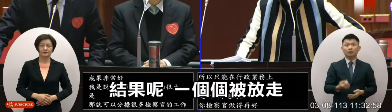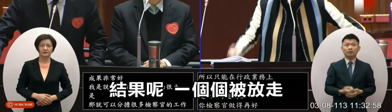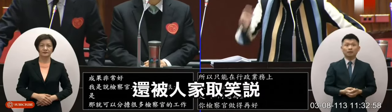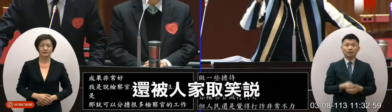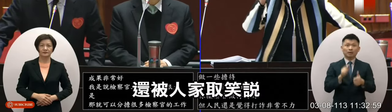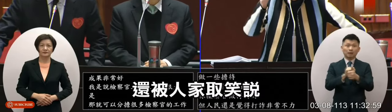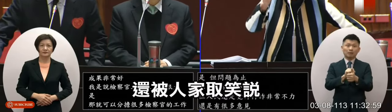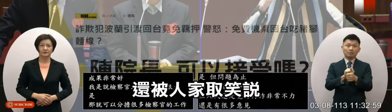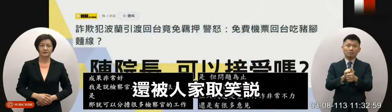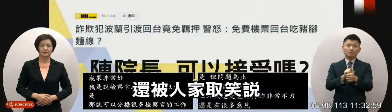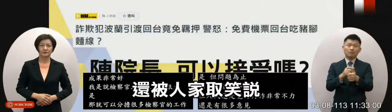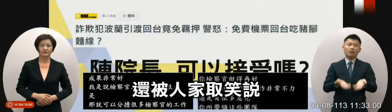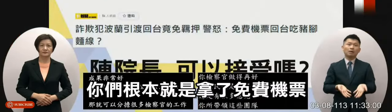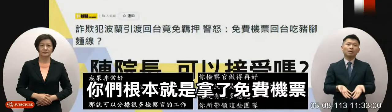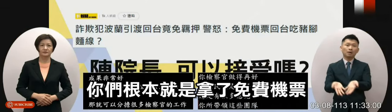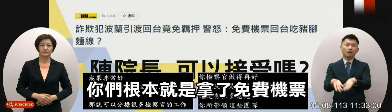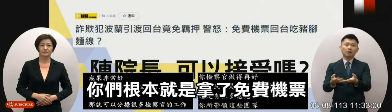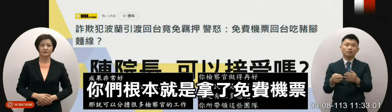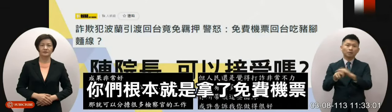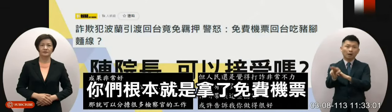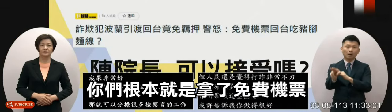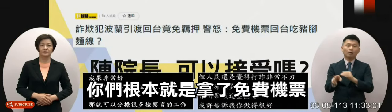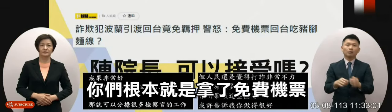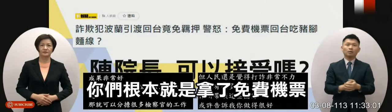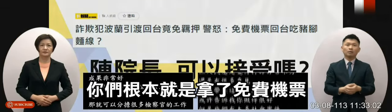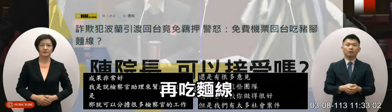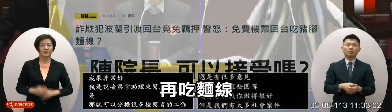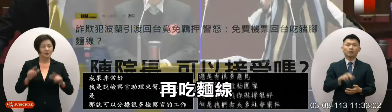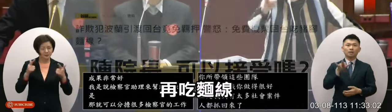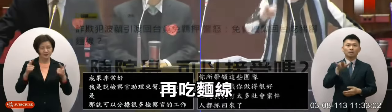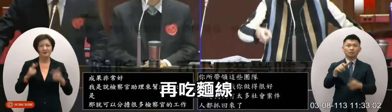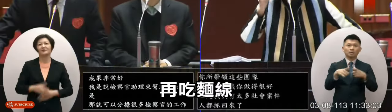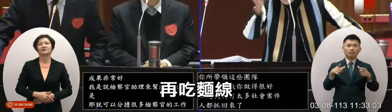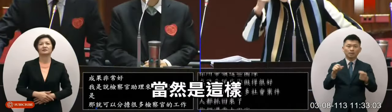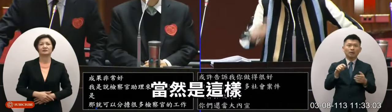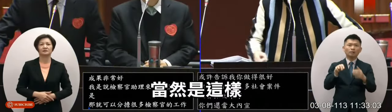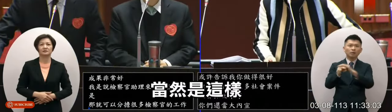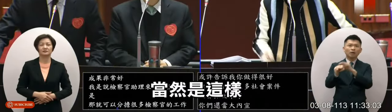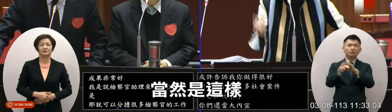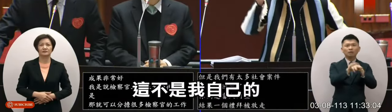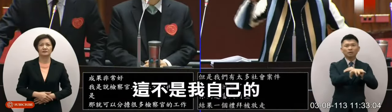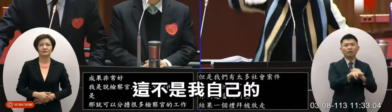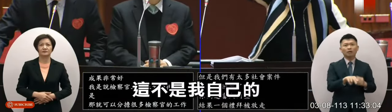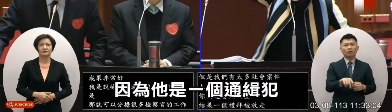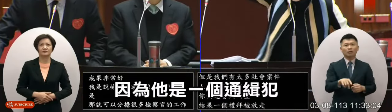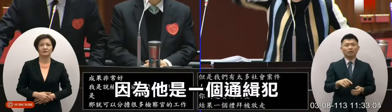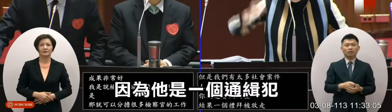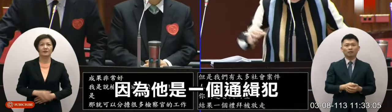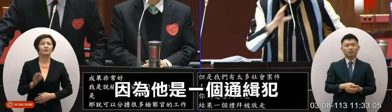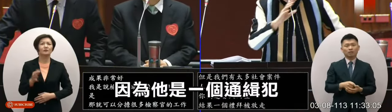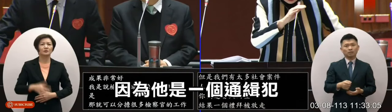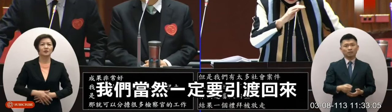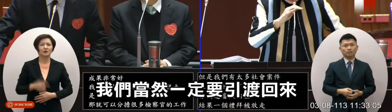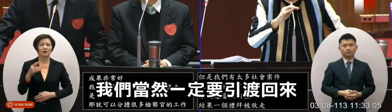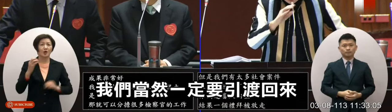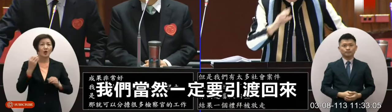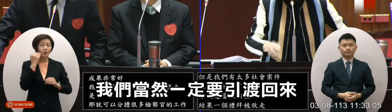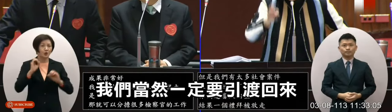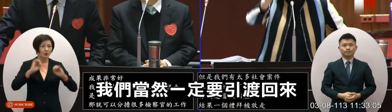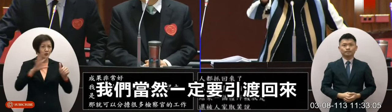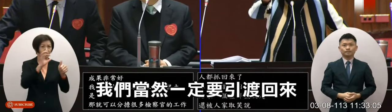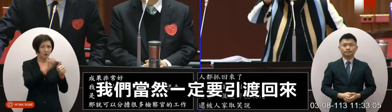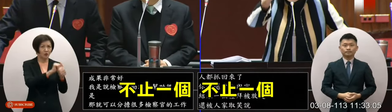放走，还被人家取笑说你们根本就是拿了免费机票， 是 假秘书。当然是这样，这不是我。 因为他是一个通缉犯，我们